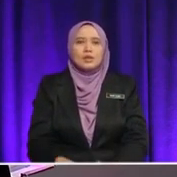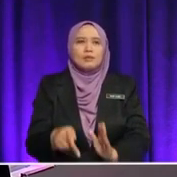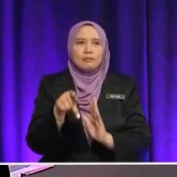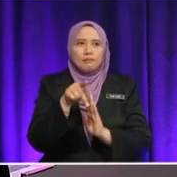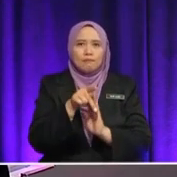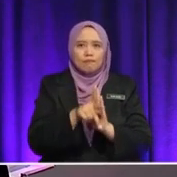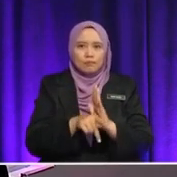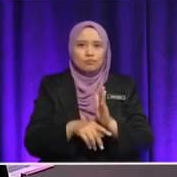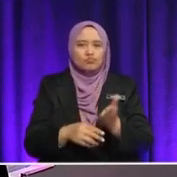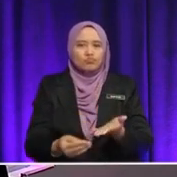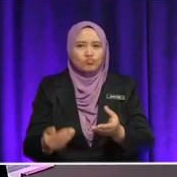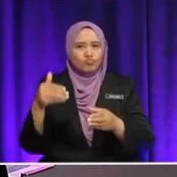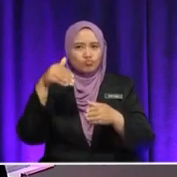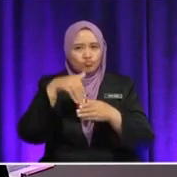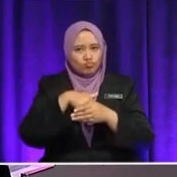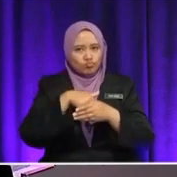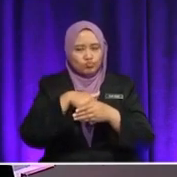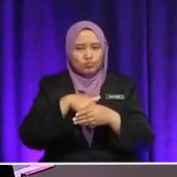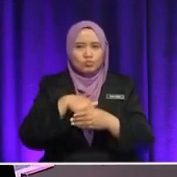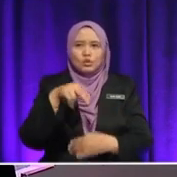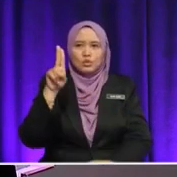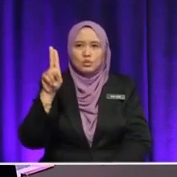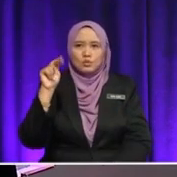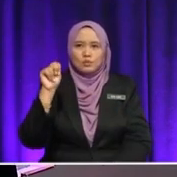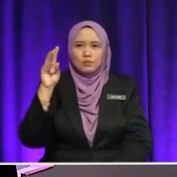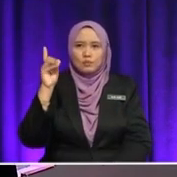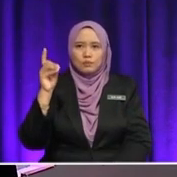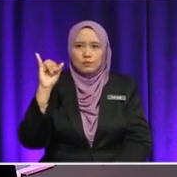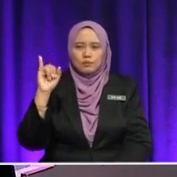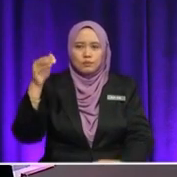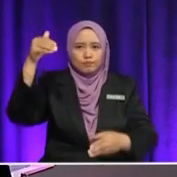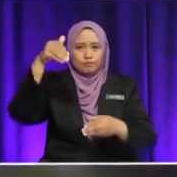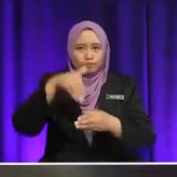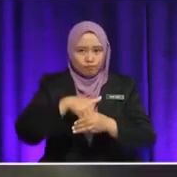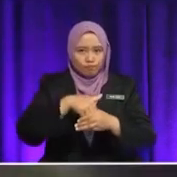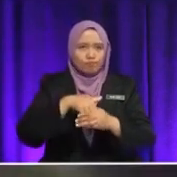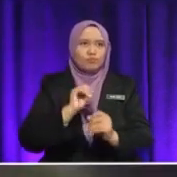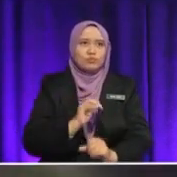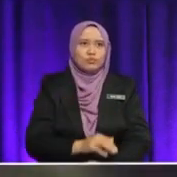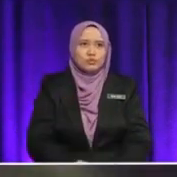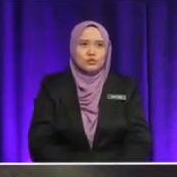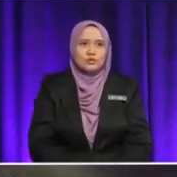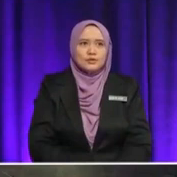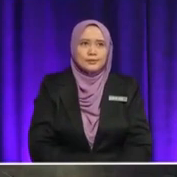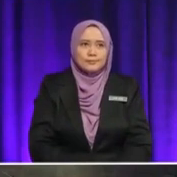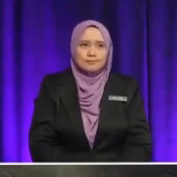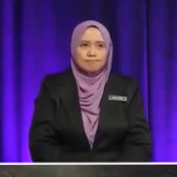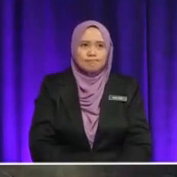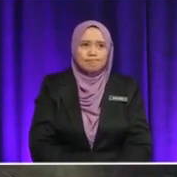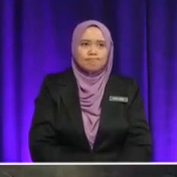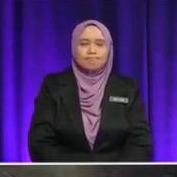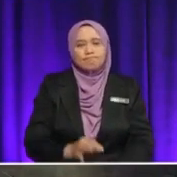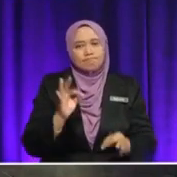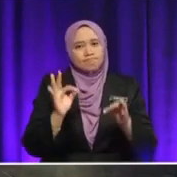dana saudaraku maju Ga tadi Aa telah melakukan Bagaimana pengemudi ya